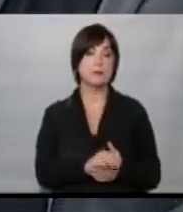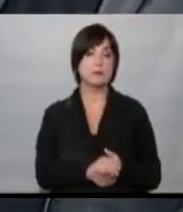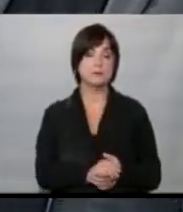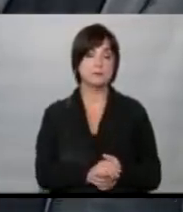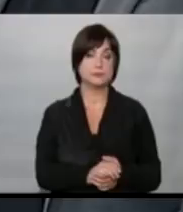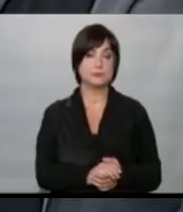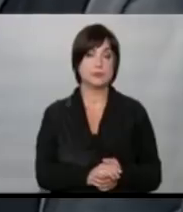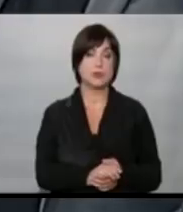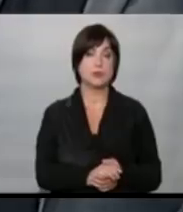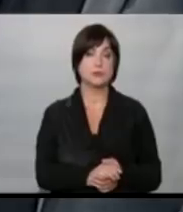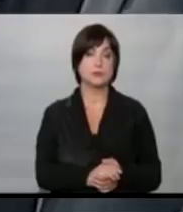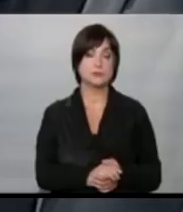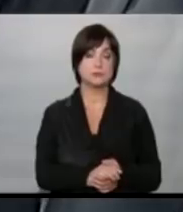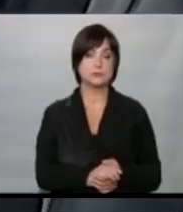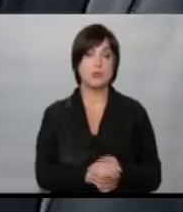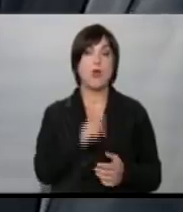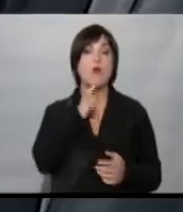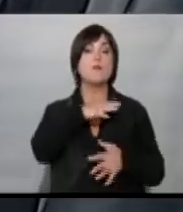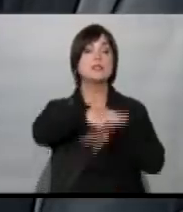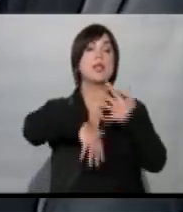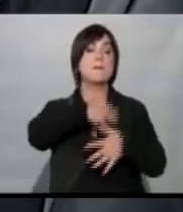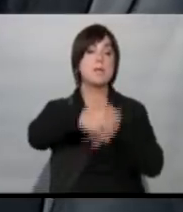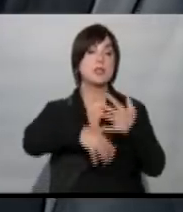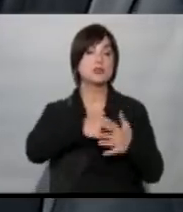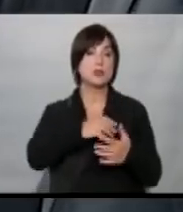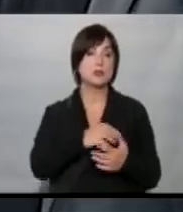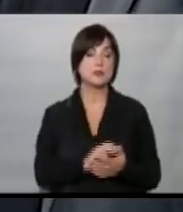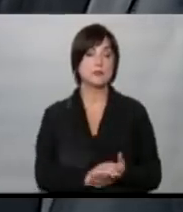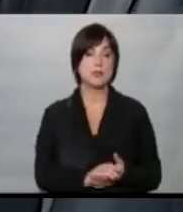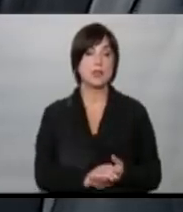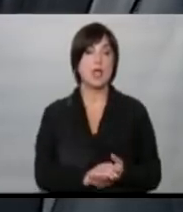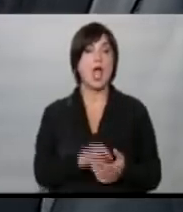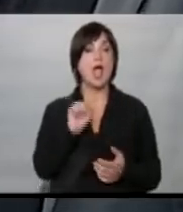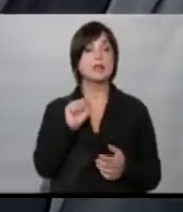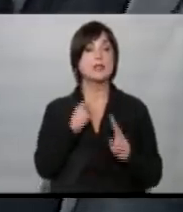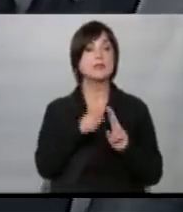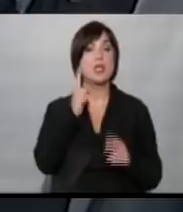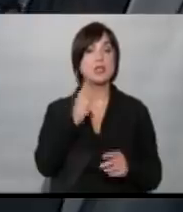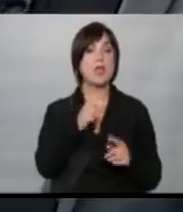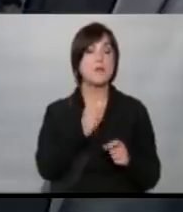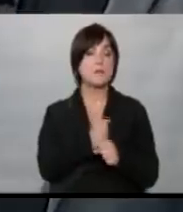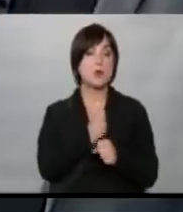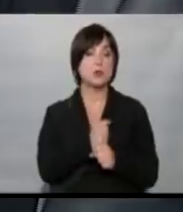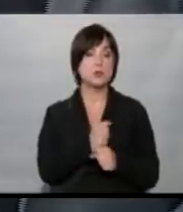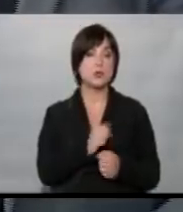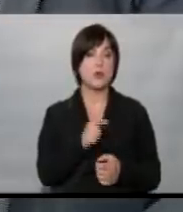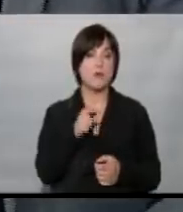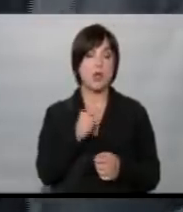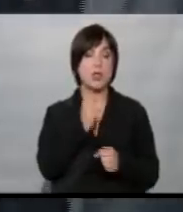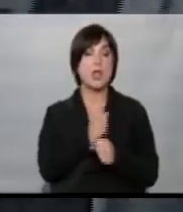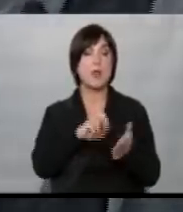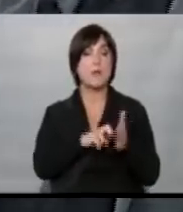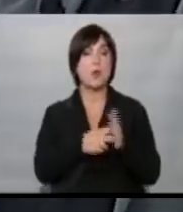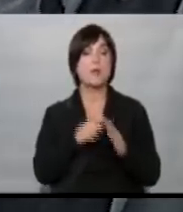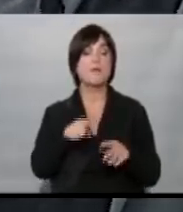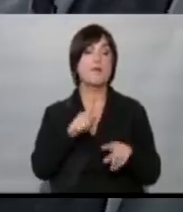кој е тој, кој се меша, кој им се меша? Добро, ние за антиквизацијата беше еден процес па кој што очигледно направи проблеми